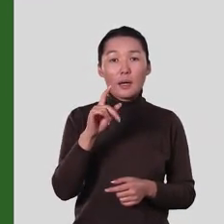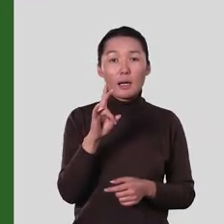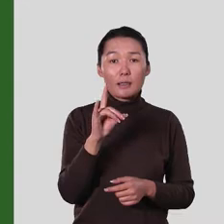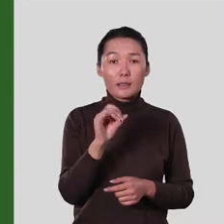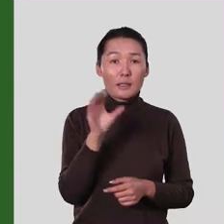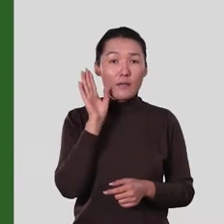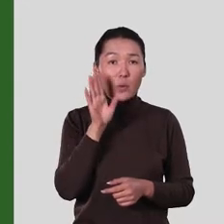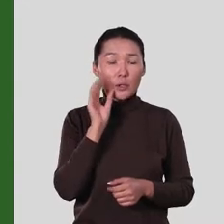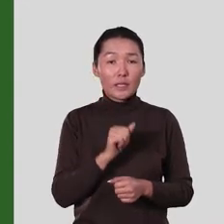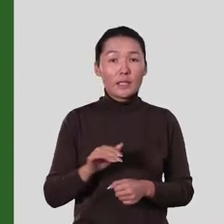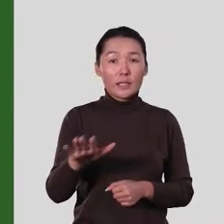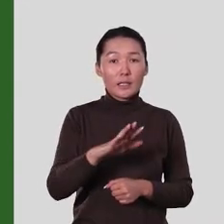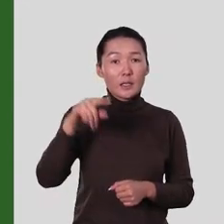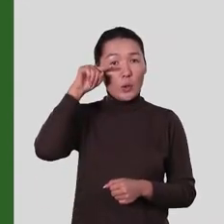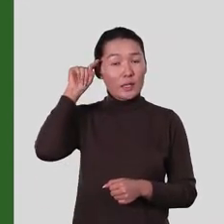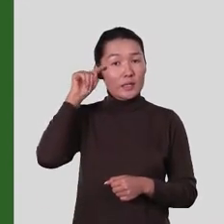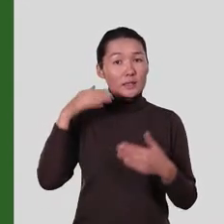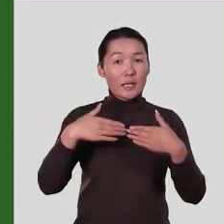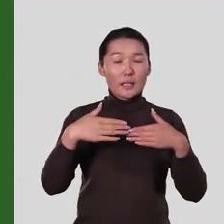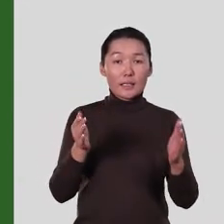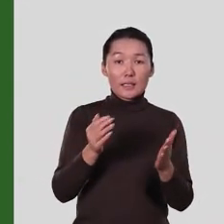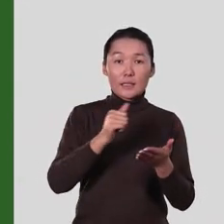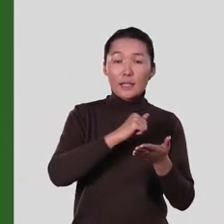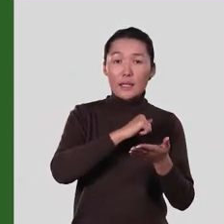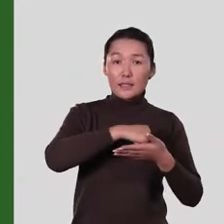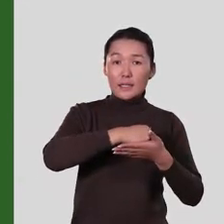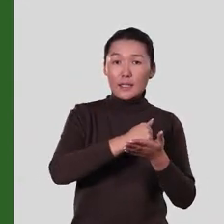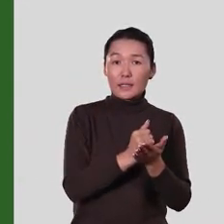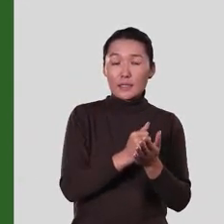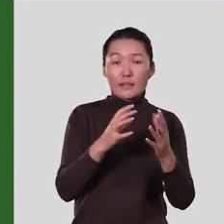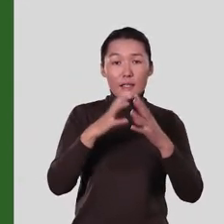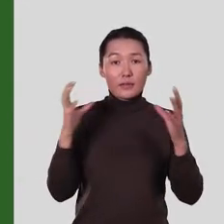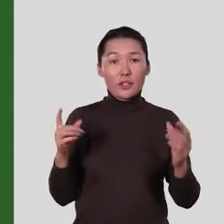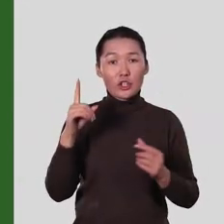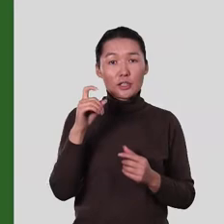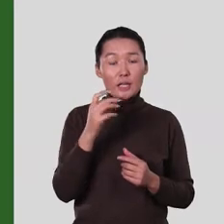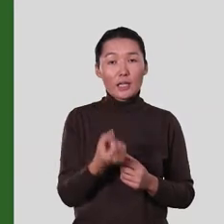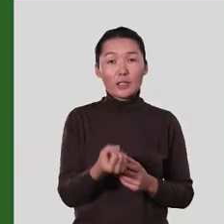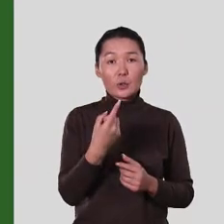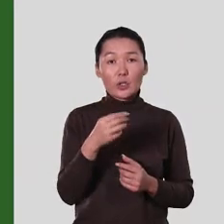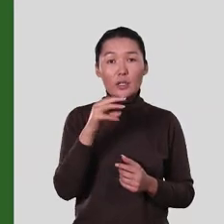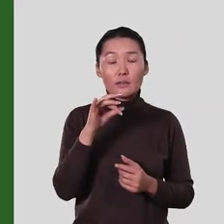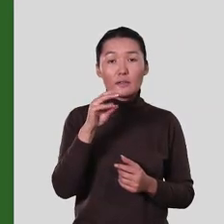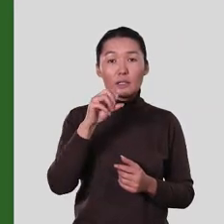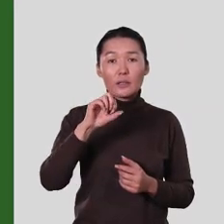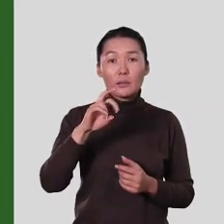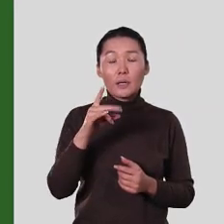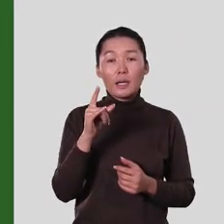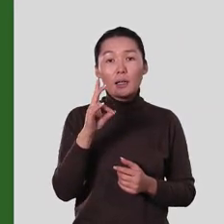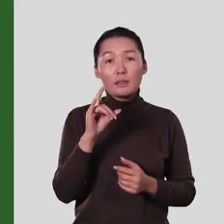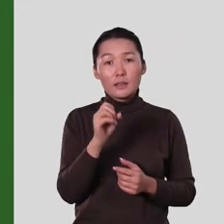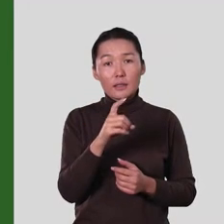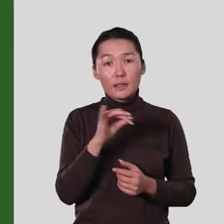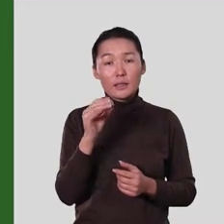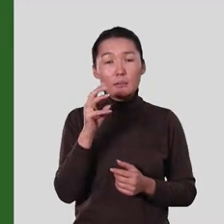территории Кыргызстана открыто и зарегистрировано свыше 100 источников термальных и минеральных